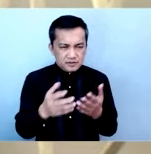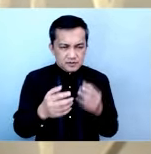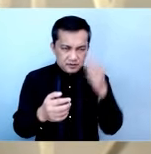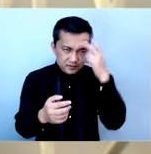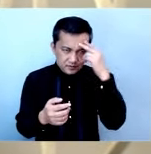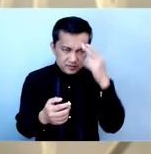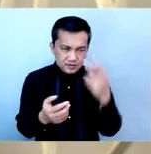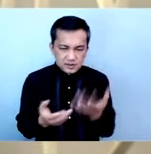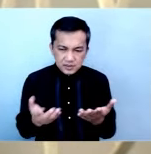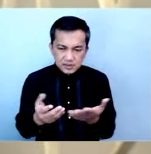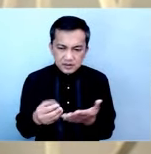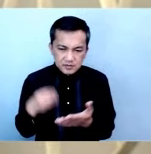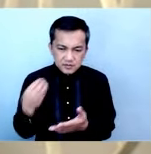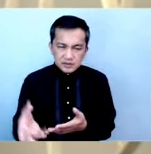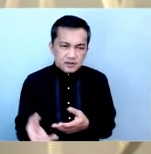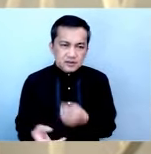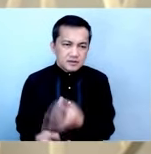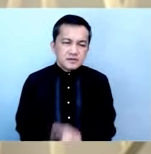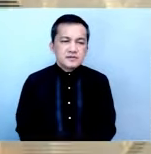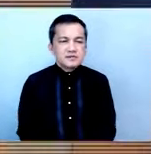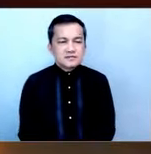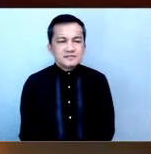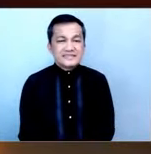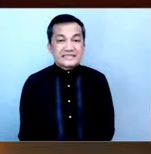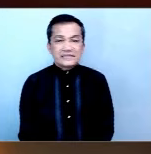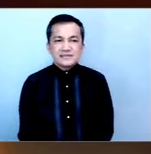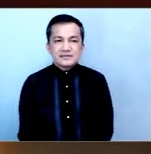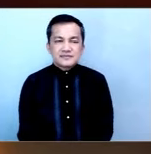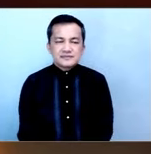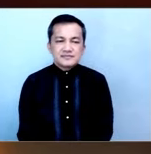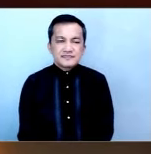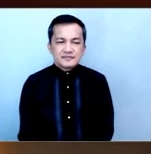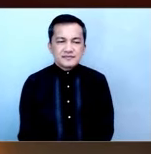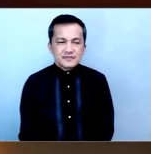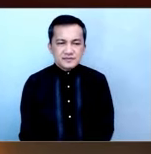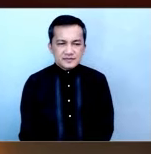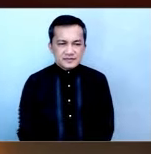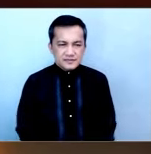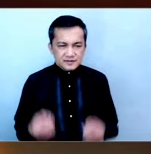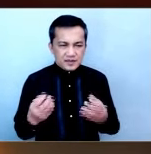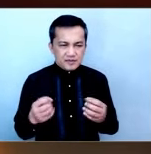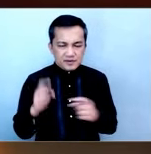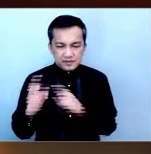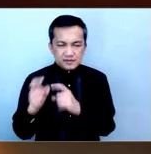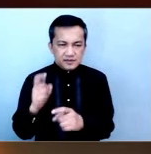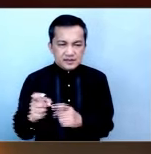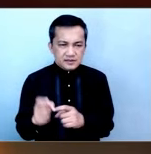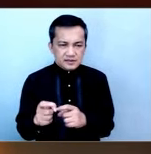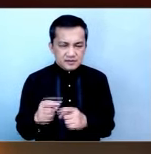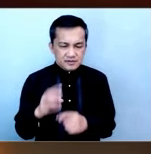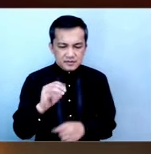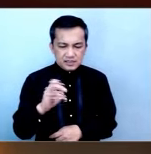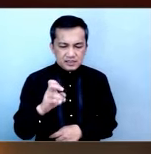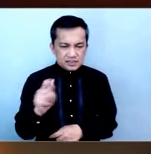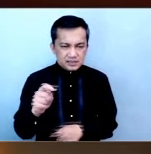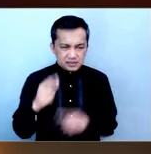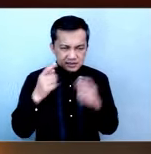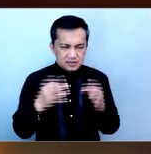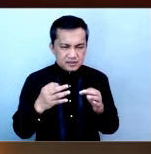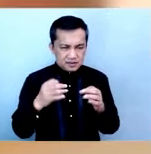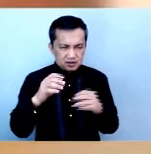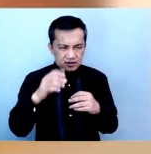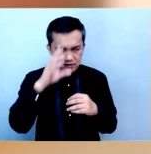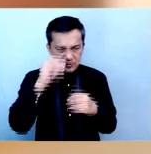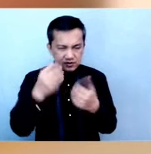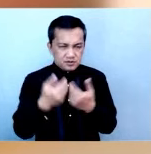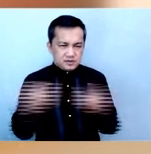saan na yung binigay namin sa'yo, ganyan. Sa dami ng binigay ni Margaret, nagdesisyon pa rin ang lalaki na hiwalayan